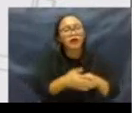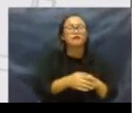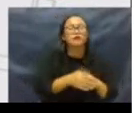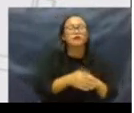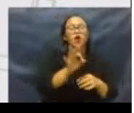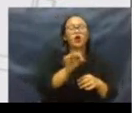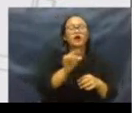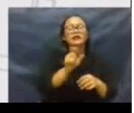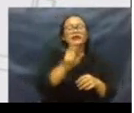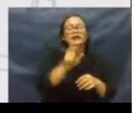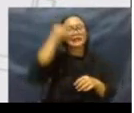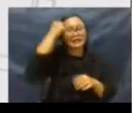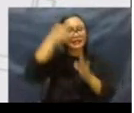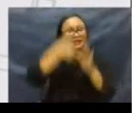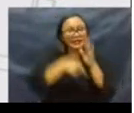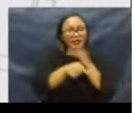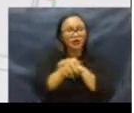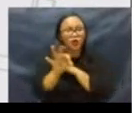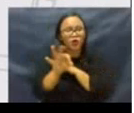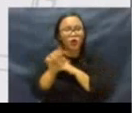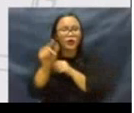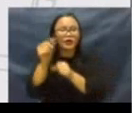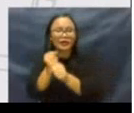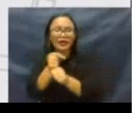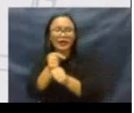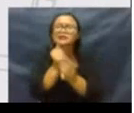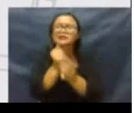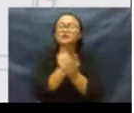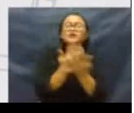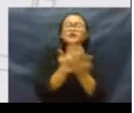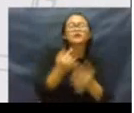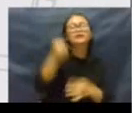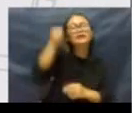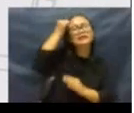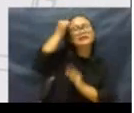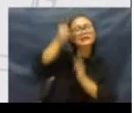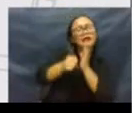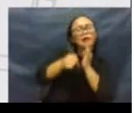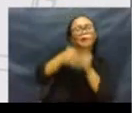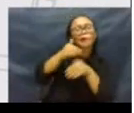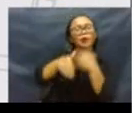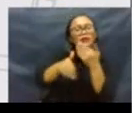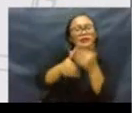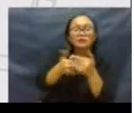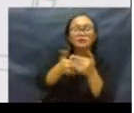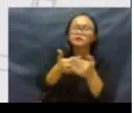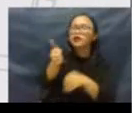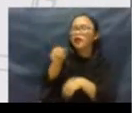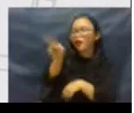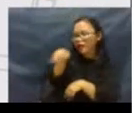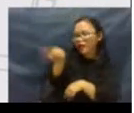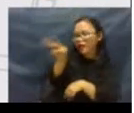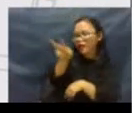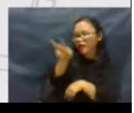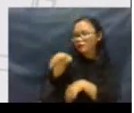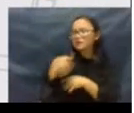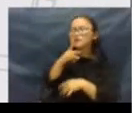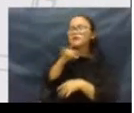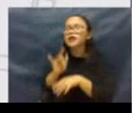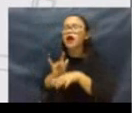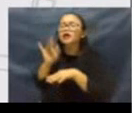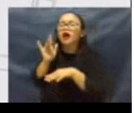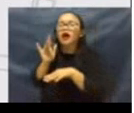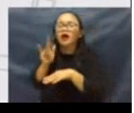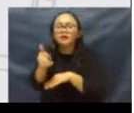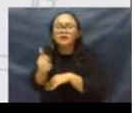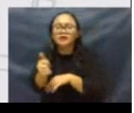critical thinking itu adalah proses berpikir. Bentuknya bisa observasi, bisa refleksi, bisa